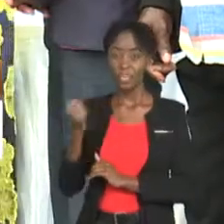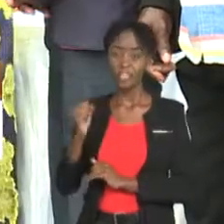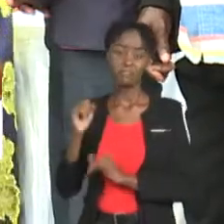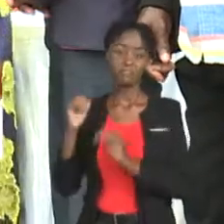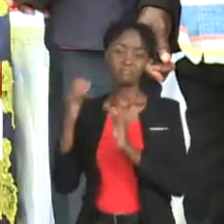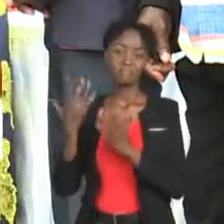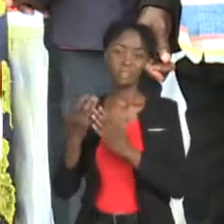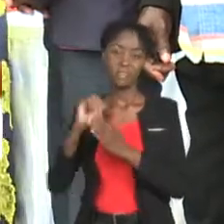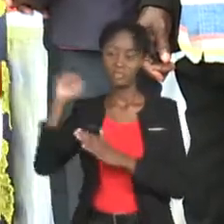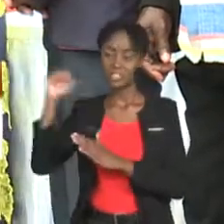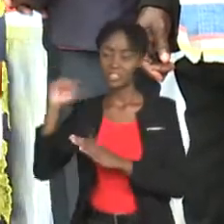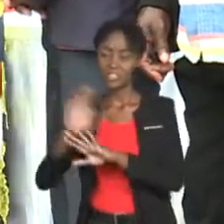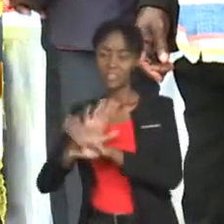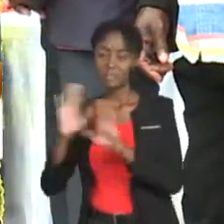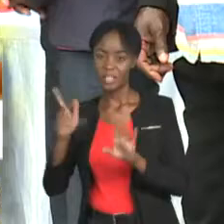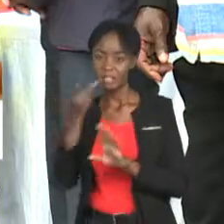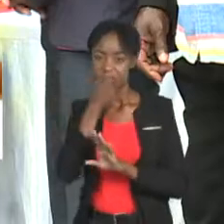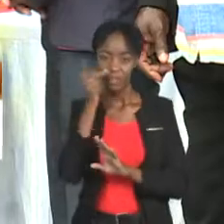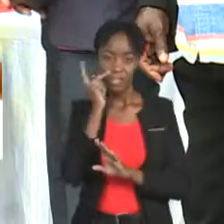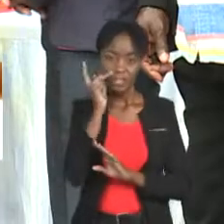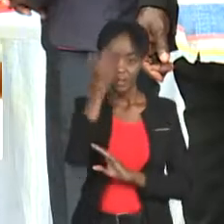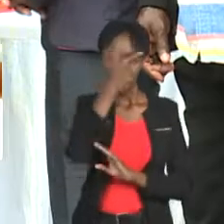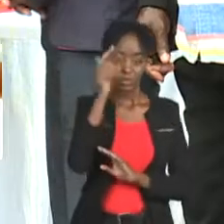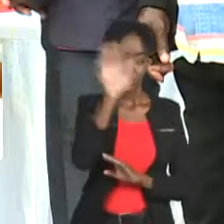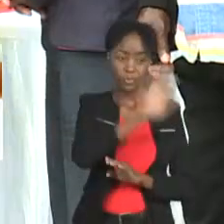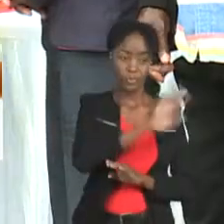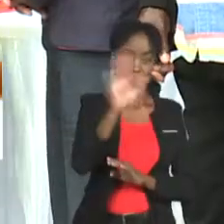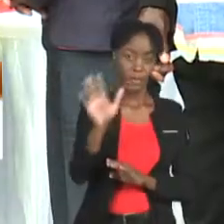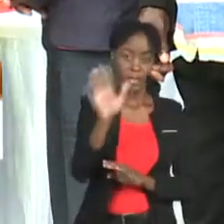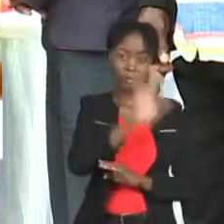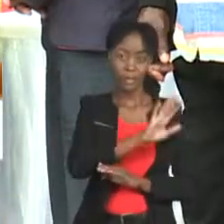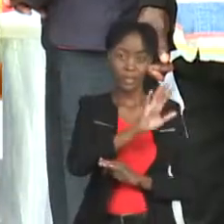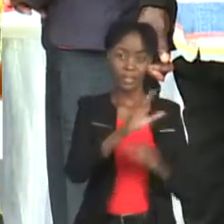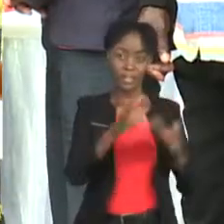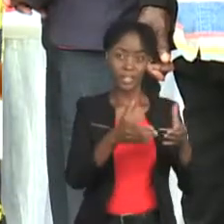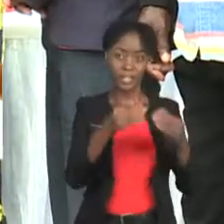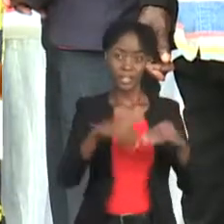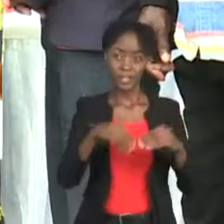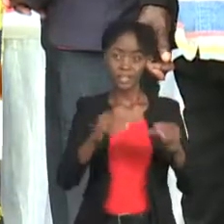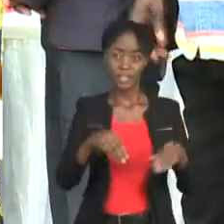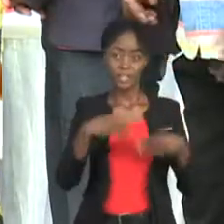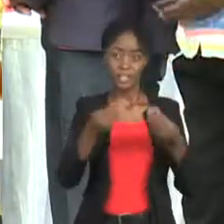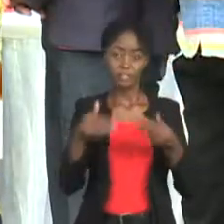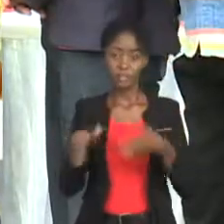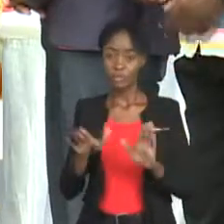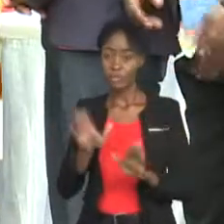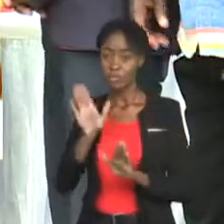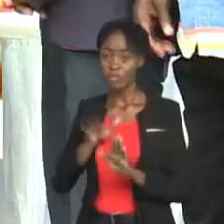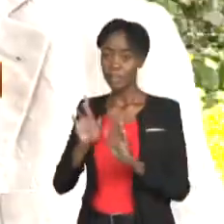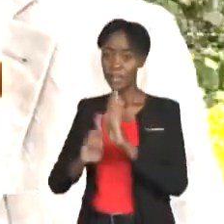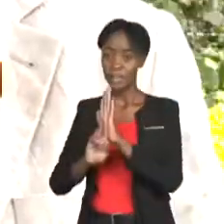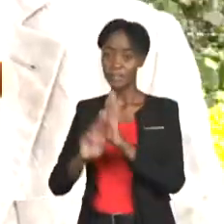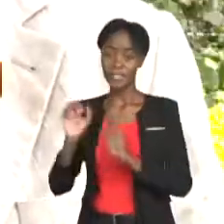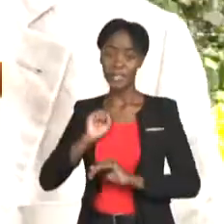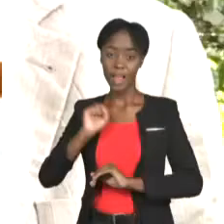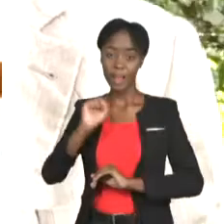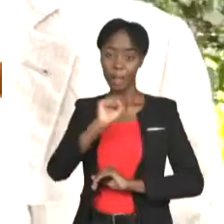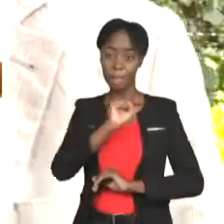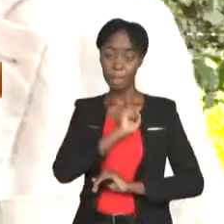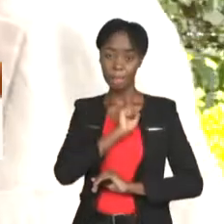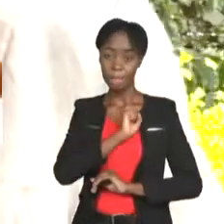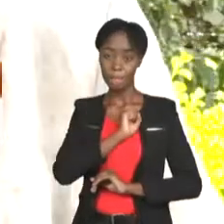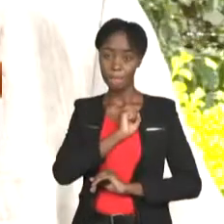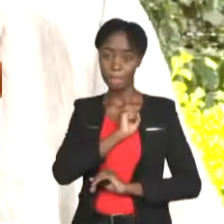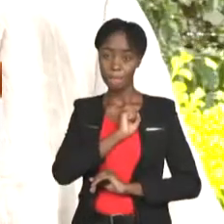Musyoka. Hii ni baada ya chama cha Wiper kumpa tiketi aliyekuwa mke wake Muthama, Agnes Kavindu. In